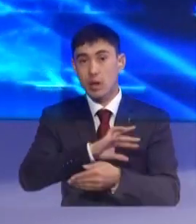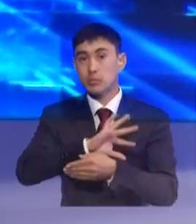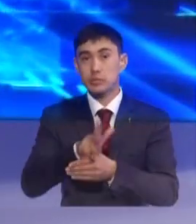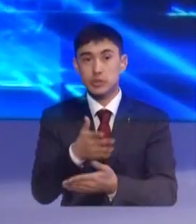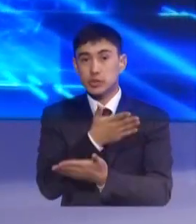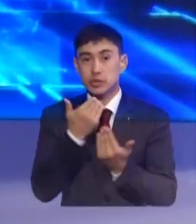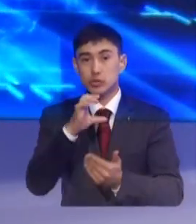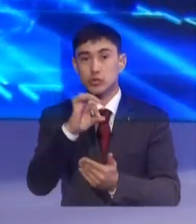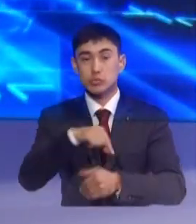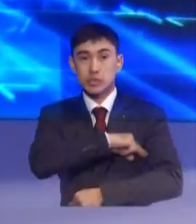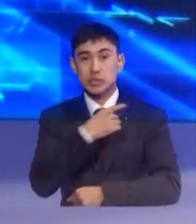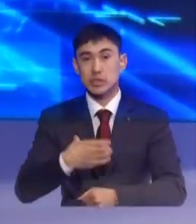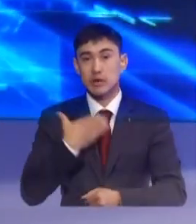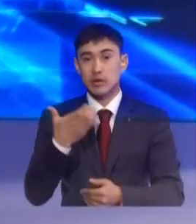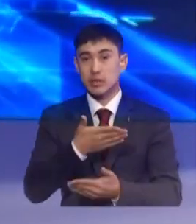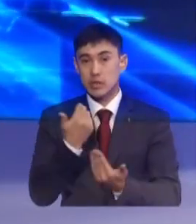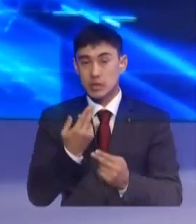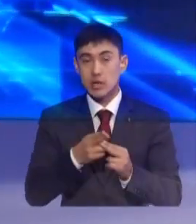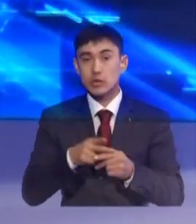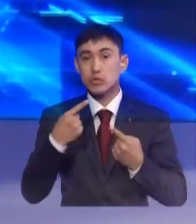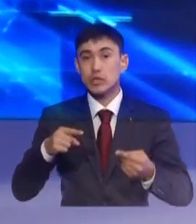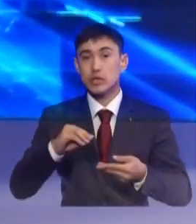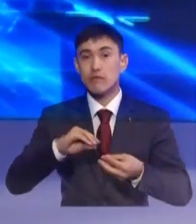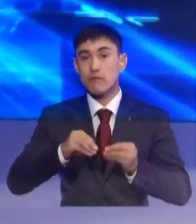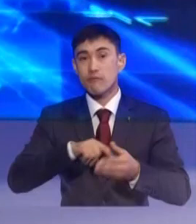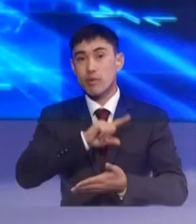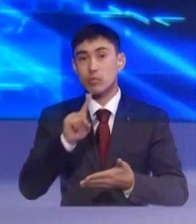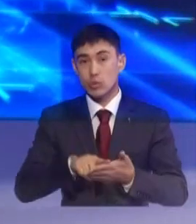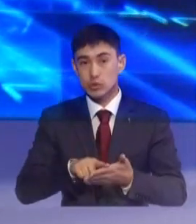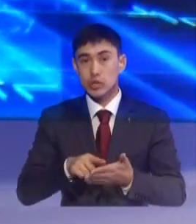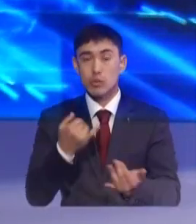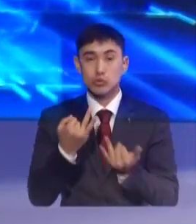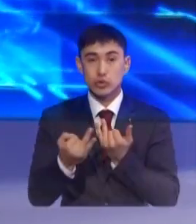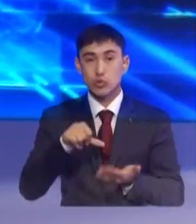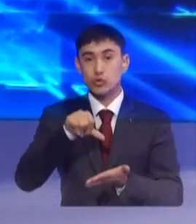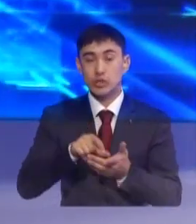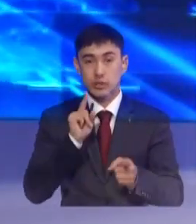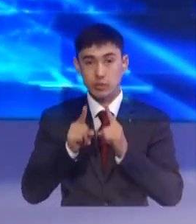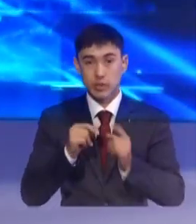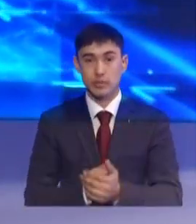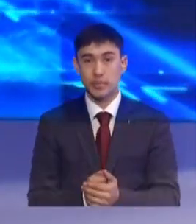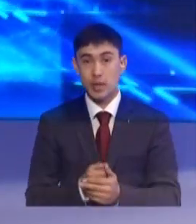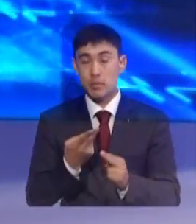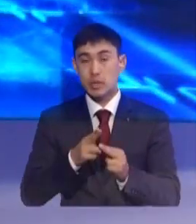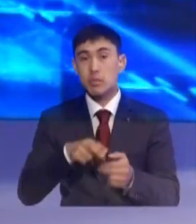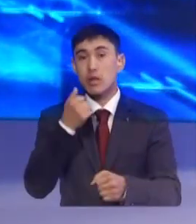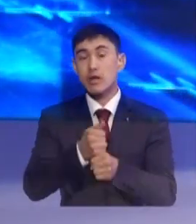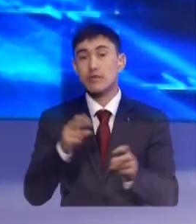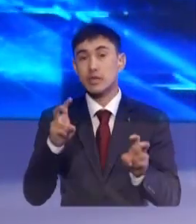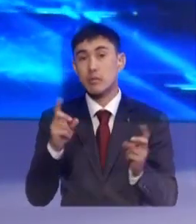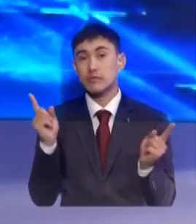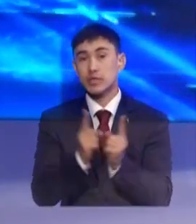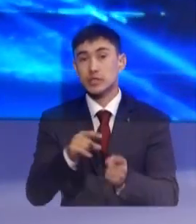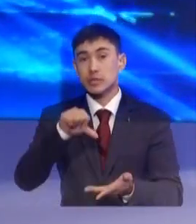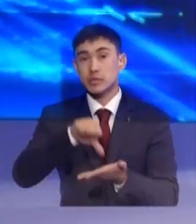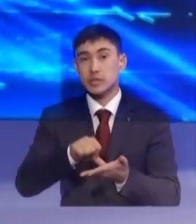обеспечены социальным медицинским страхованием. Эти и другие не менее актуальные вопросы обсудили участники собрания. При этом главной темой